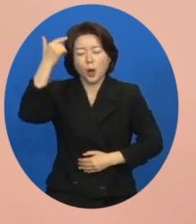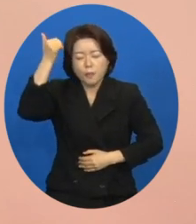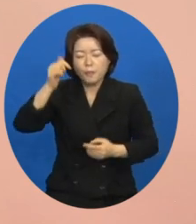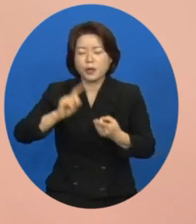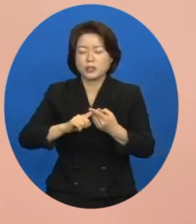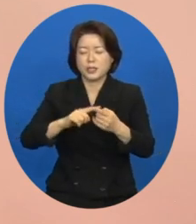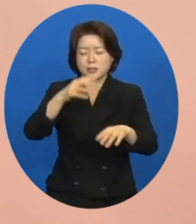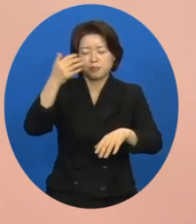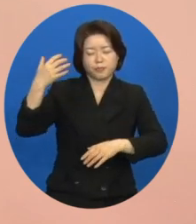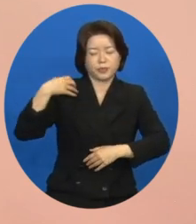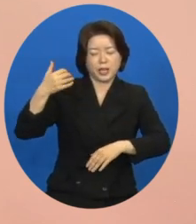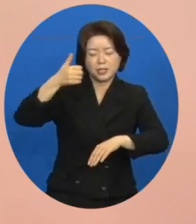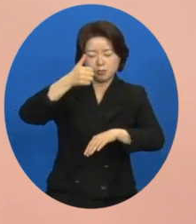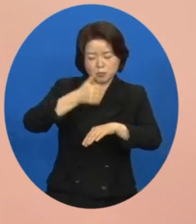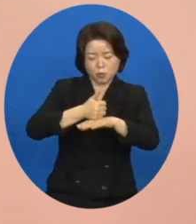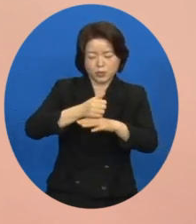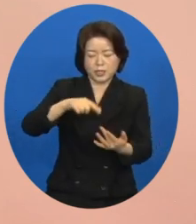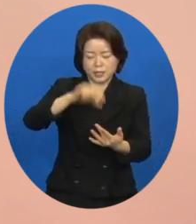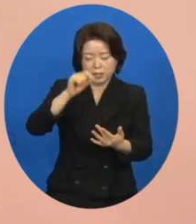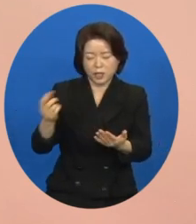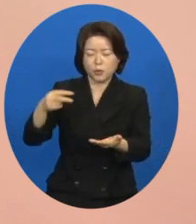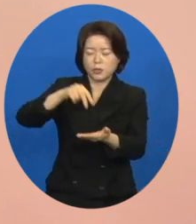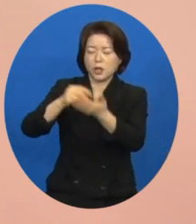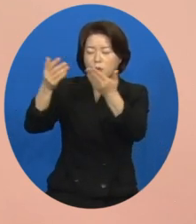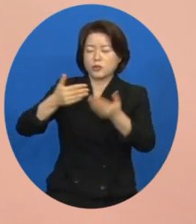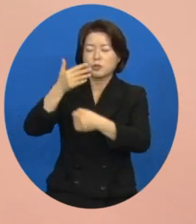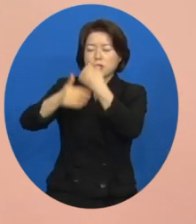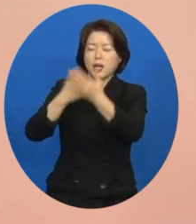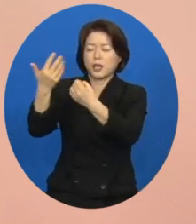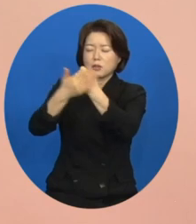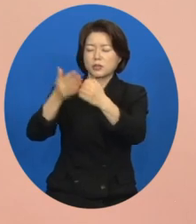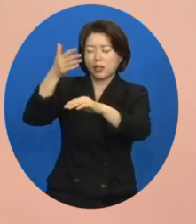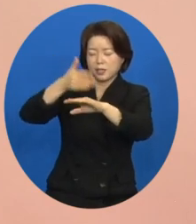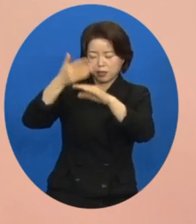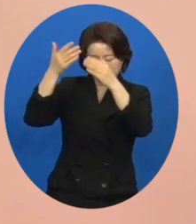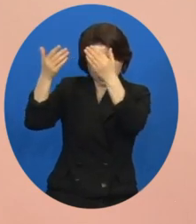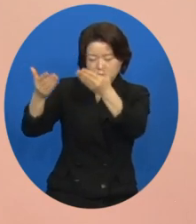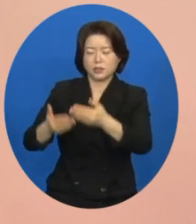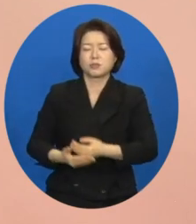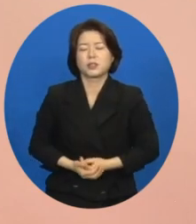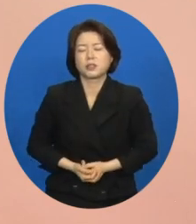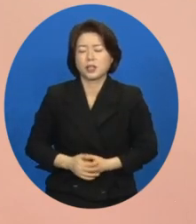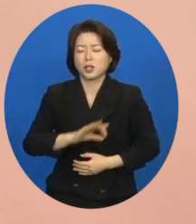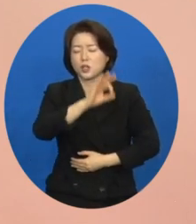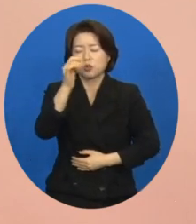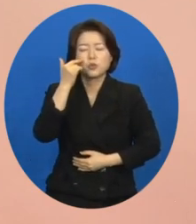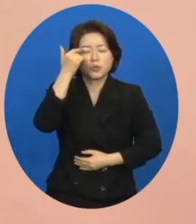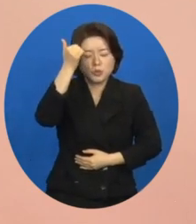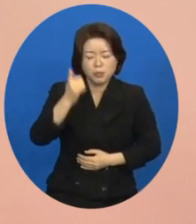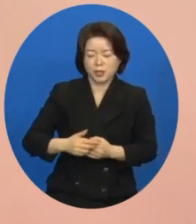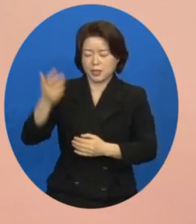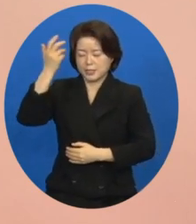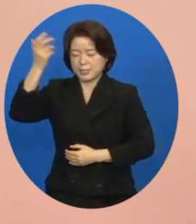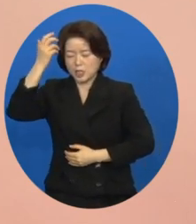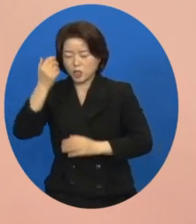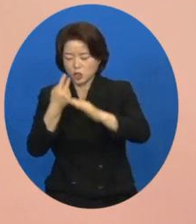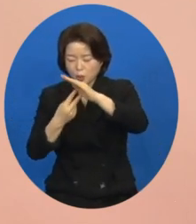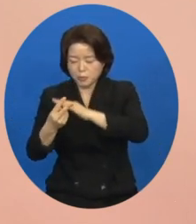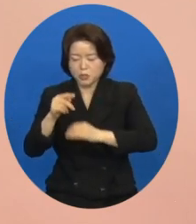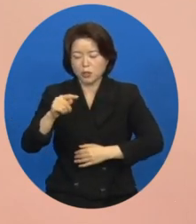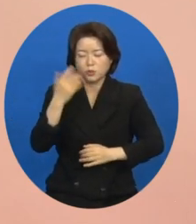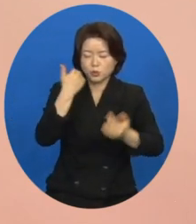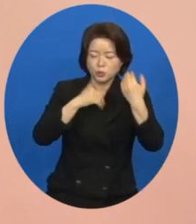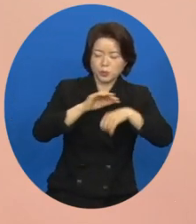담임 목사님으로 택하고 세우신 하나님의 은혜에 감사를 드립니다. 유기성 목사님의 영적인 비전을 누구보다